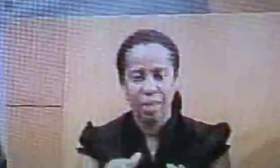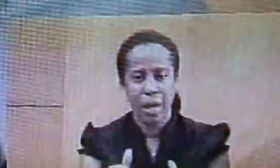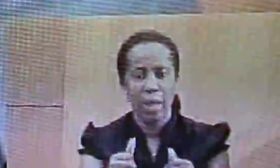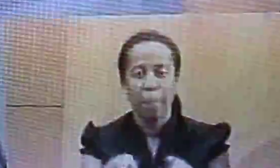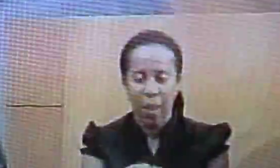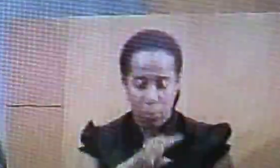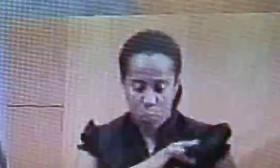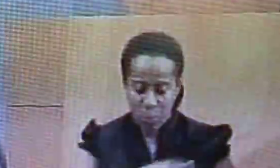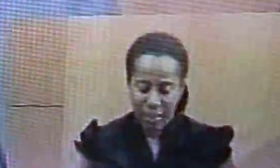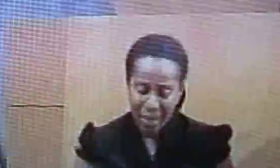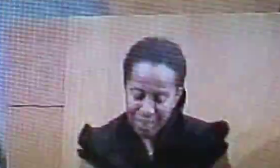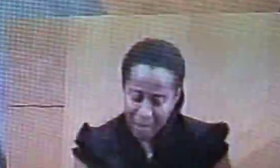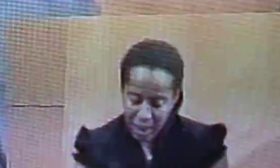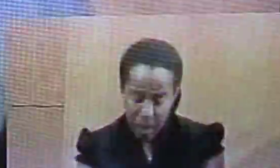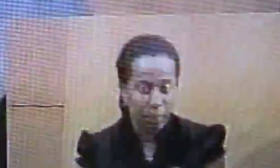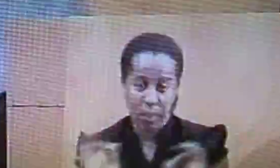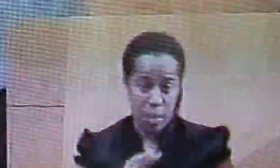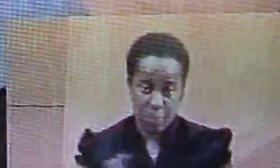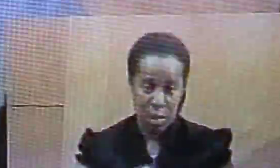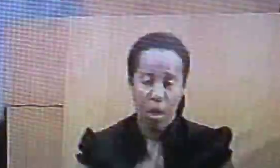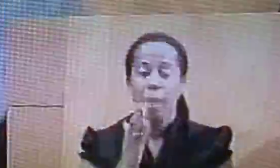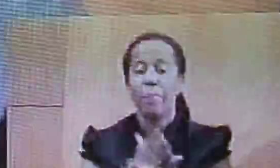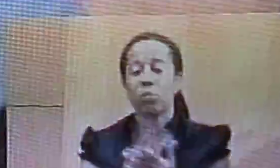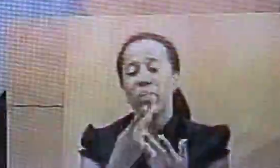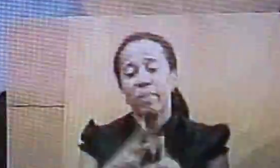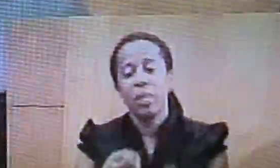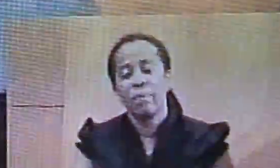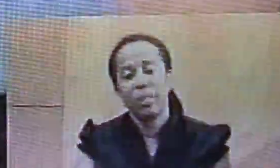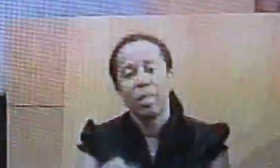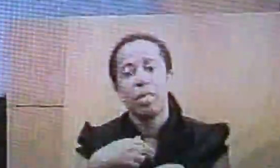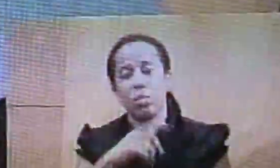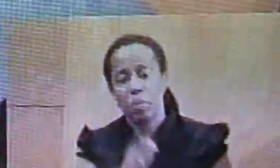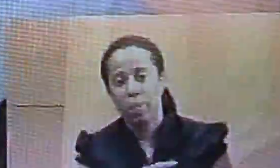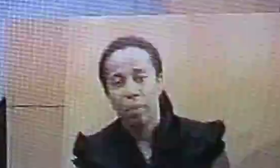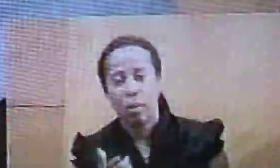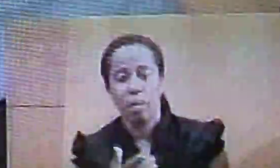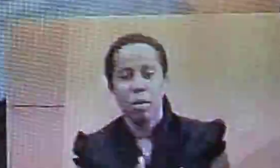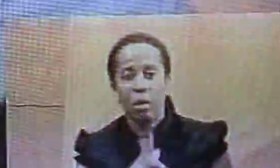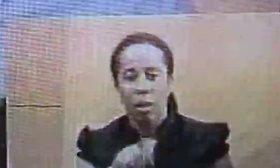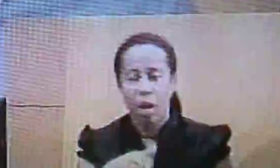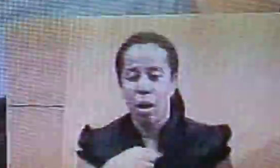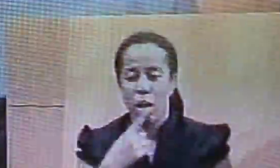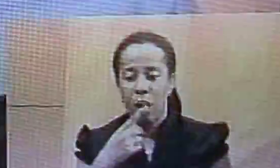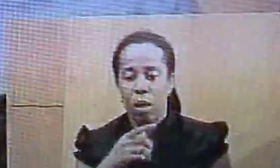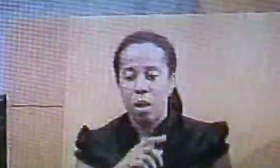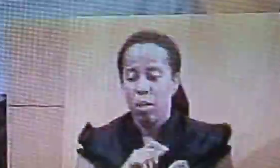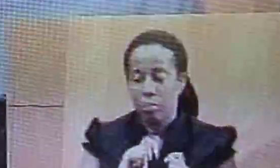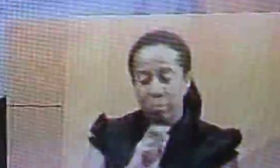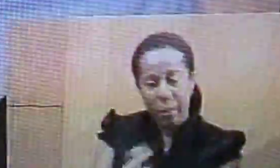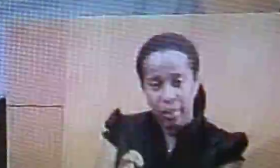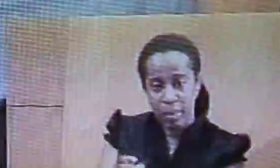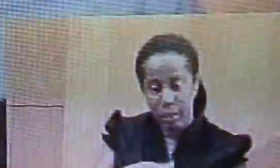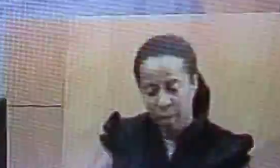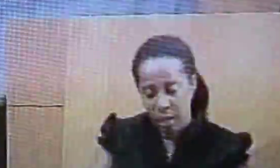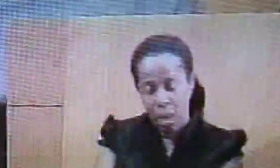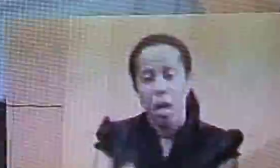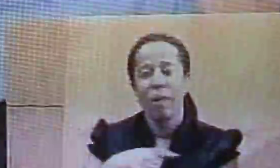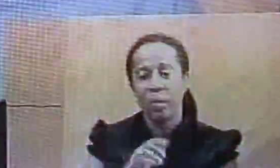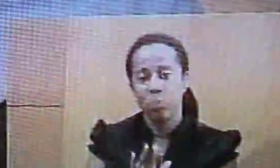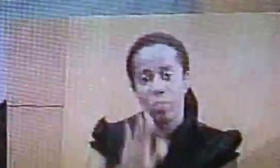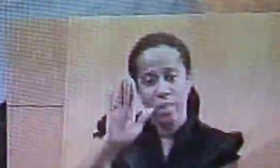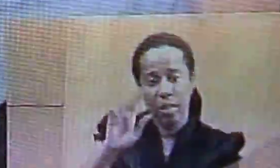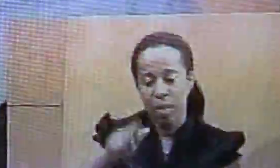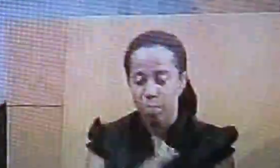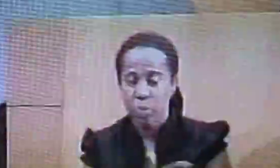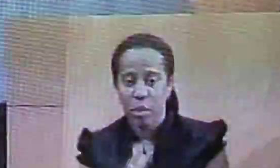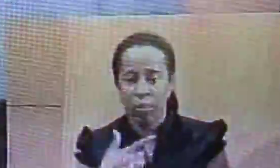sol, parce que la ville de Rivière-Salée avait mis à sa disposition le terrain avec une promesse, un engagement de la